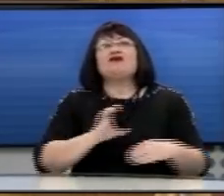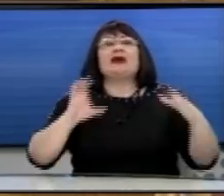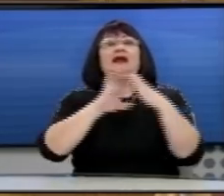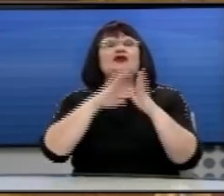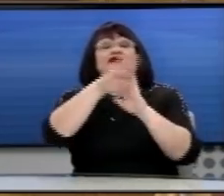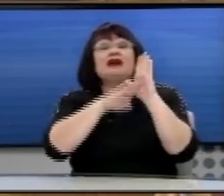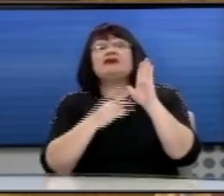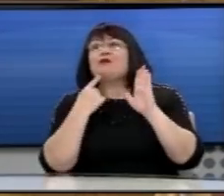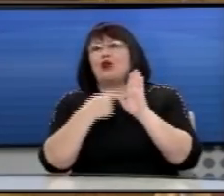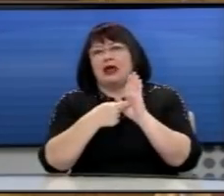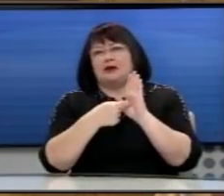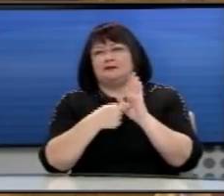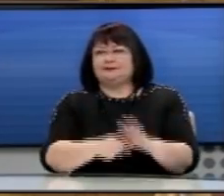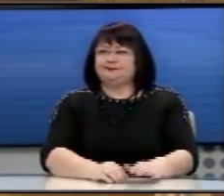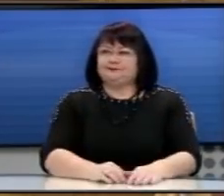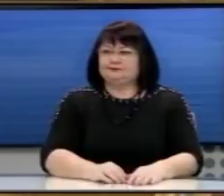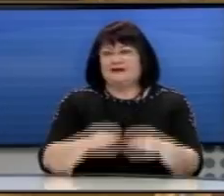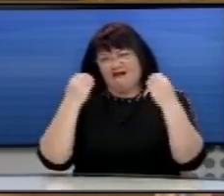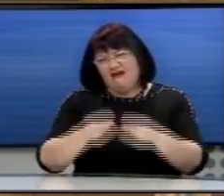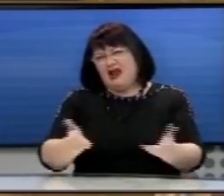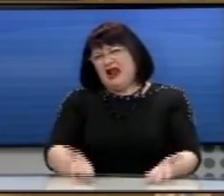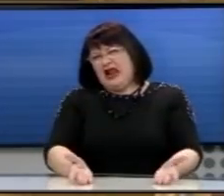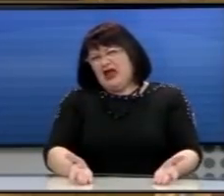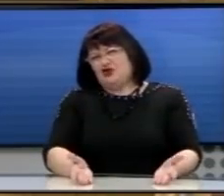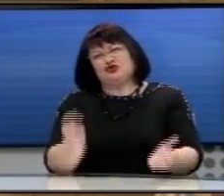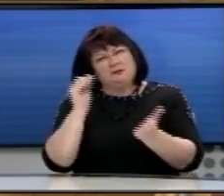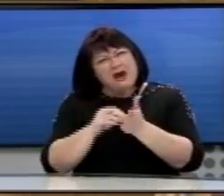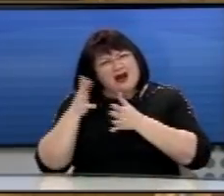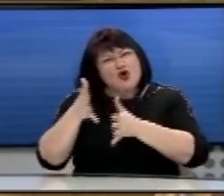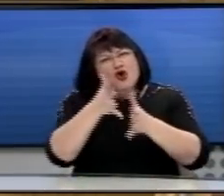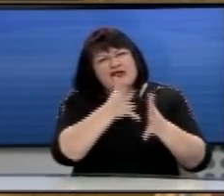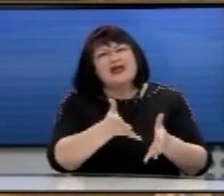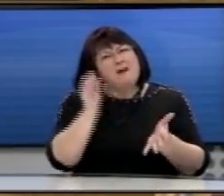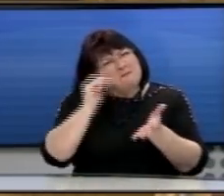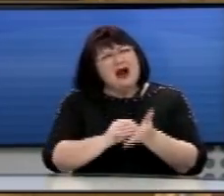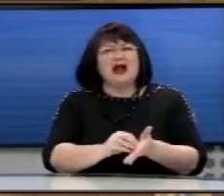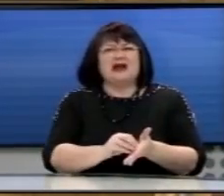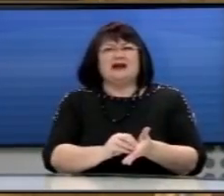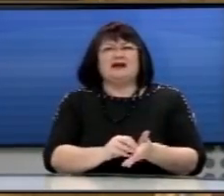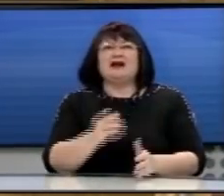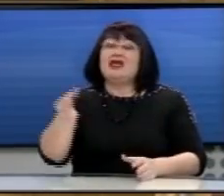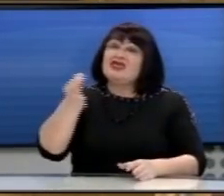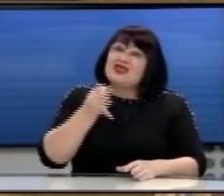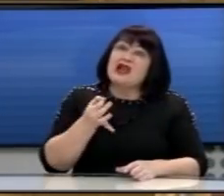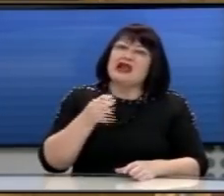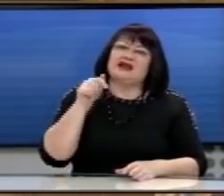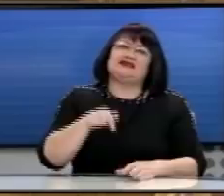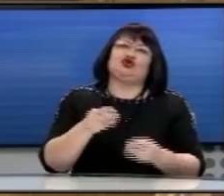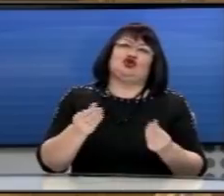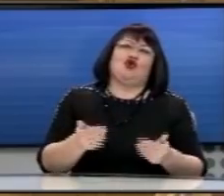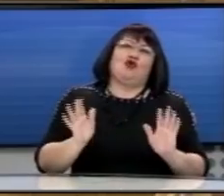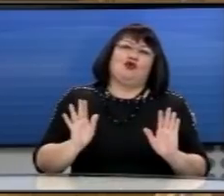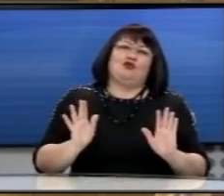Ευρωπαϊκής Ένωσης. Έλεος πια. Πάλι κοροϊδεύετε. Δεν λέτε τα πράγματα με το όνομά τους.